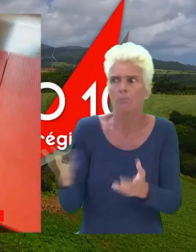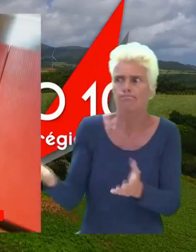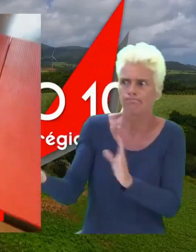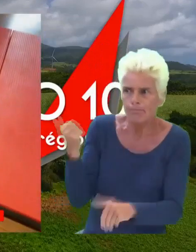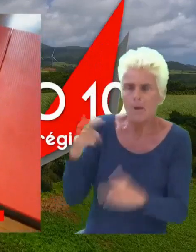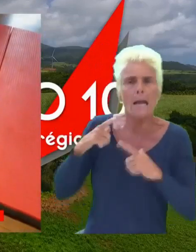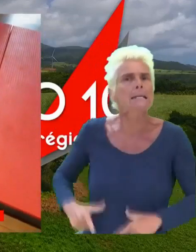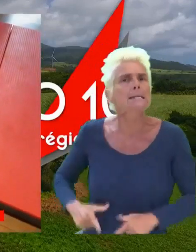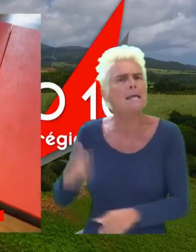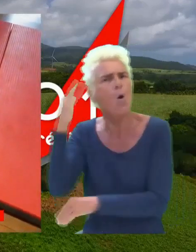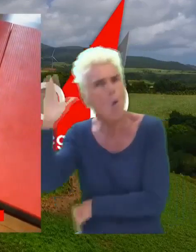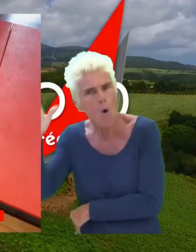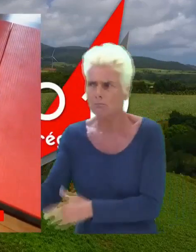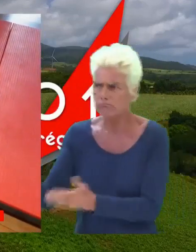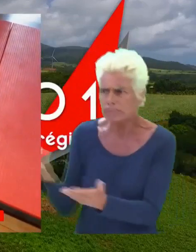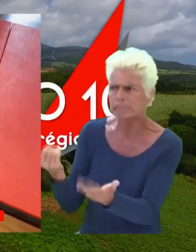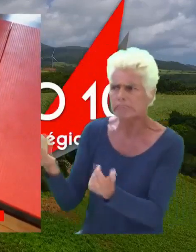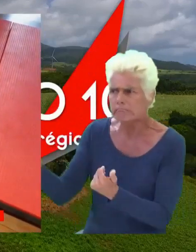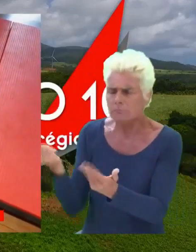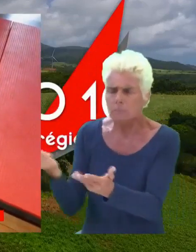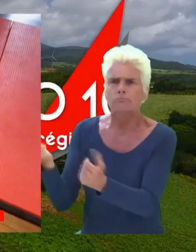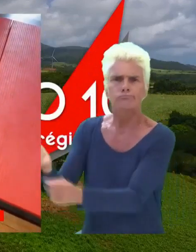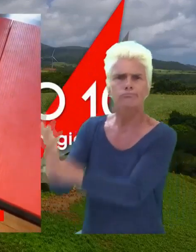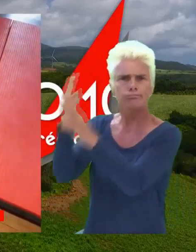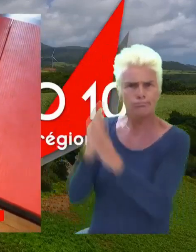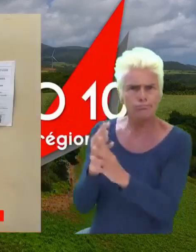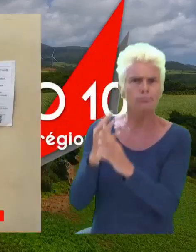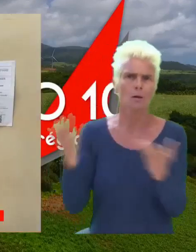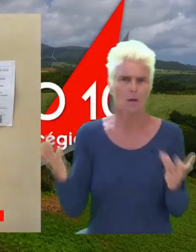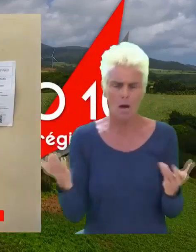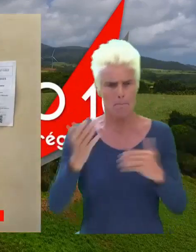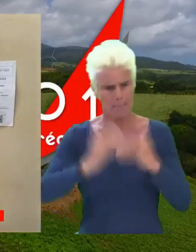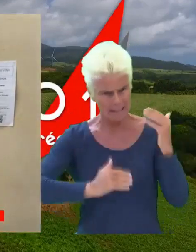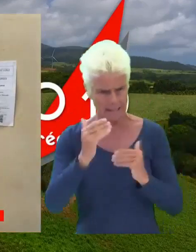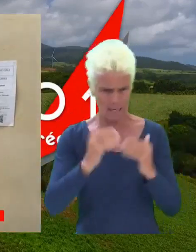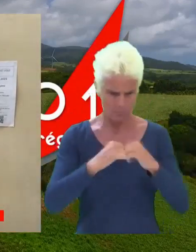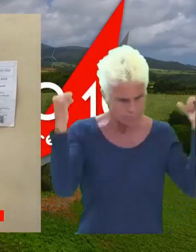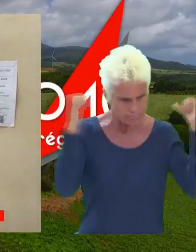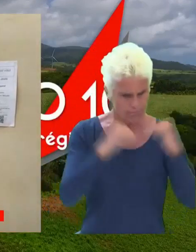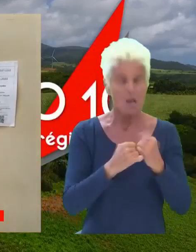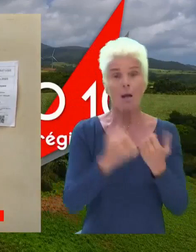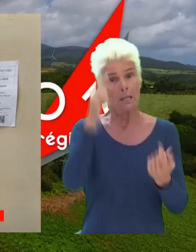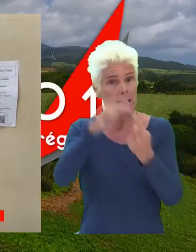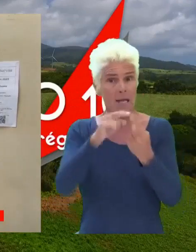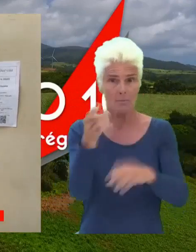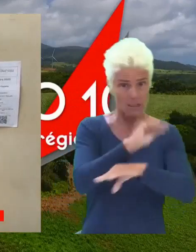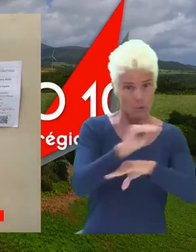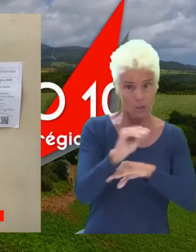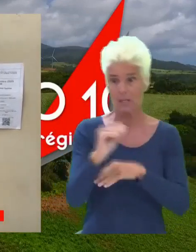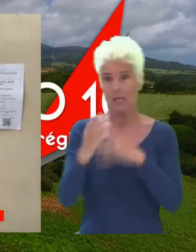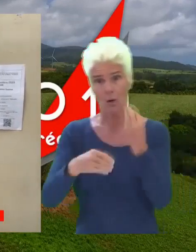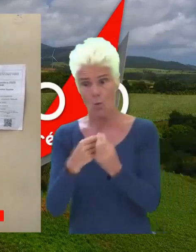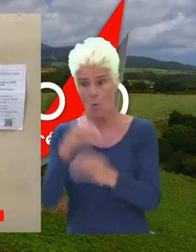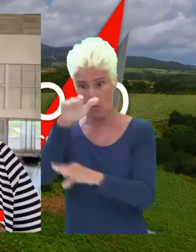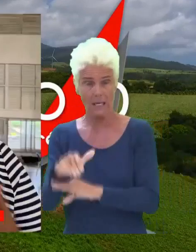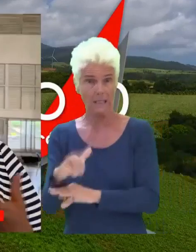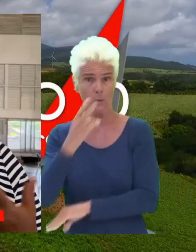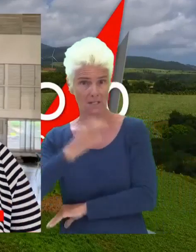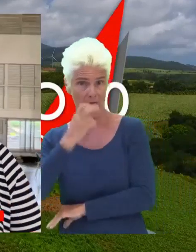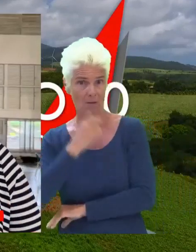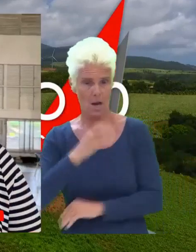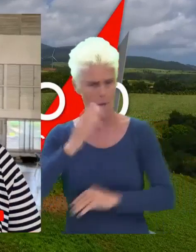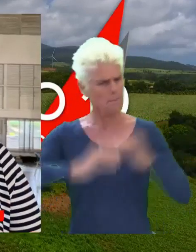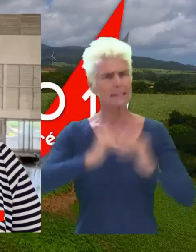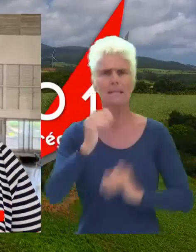d'autres jeunes d'autres lycéens de ce que c'est que ces métiers de la sécurité de la protection civile ces métiers qui